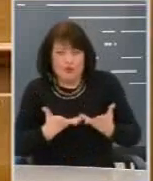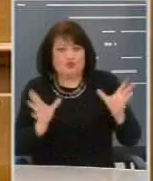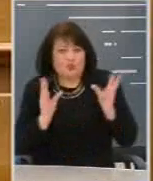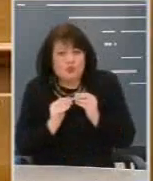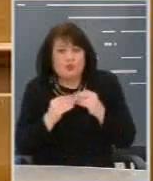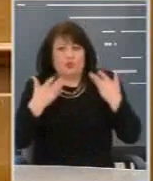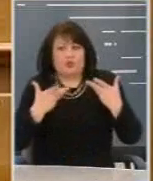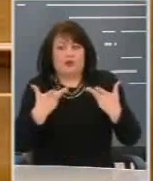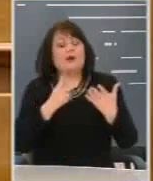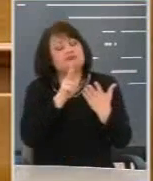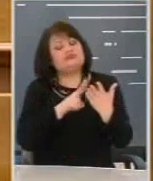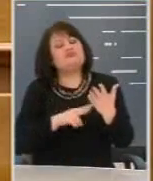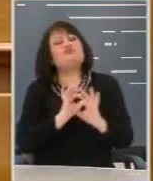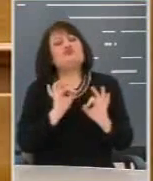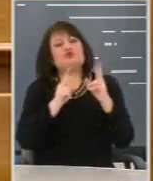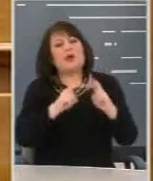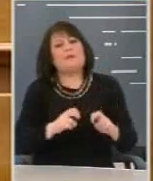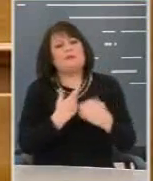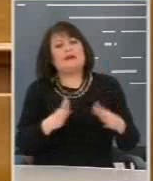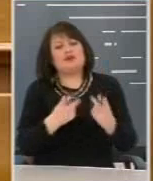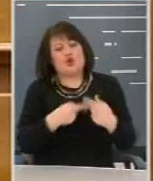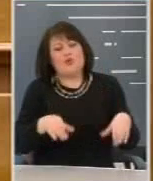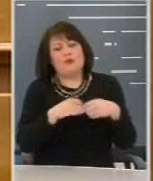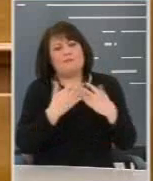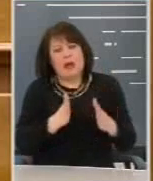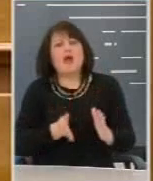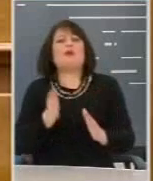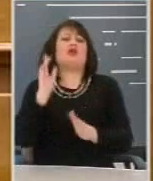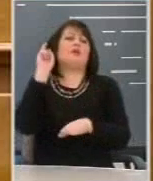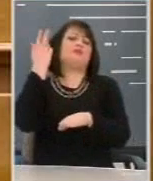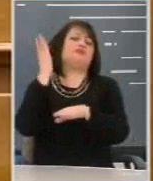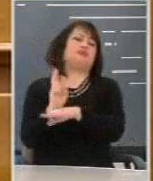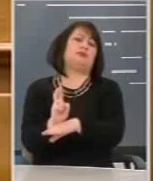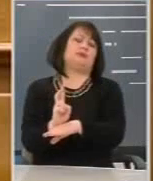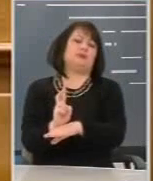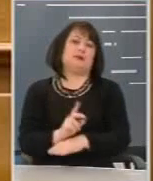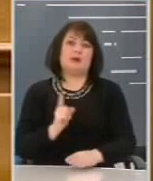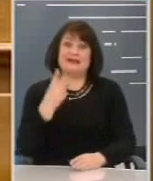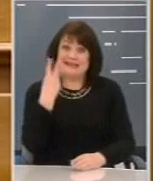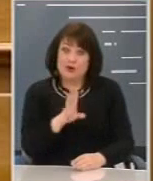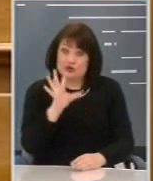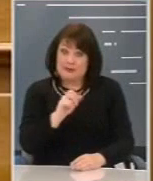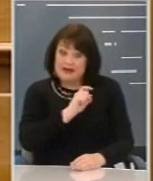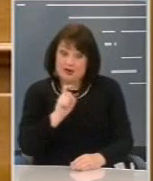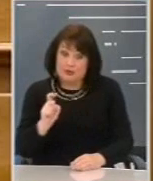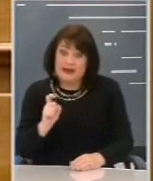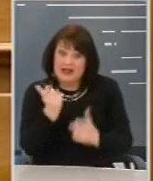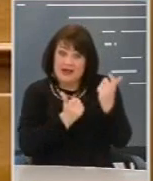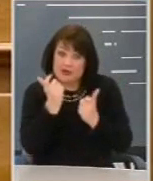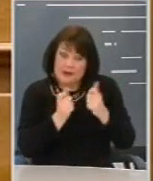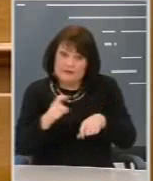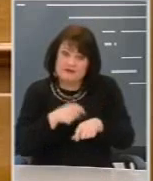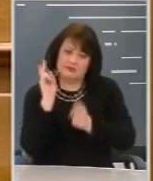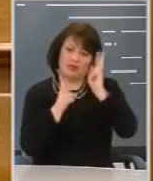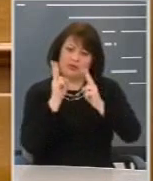να διαβάζω και να μπαίνω στο αρχείο. Όταν υπάρχει πρόβλημα, πρέπει να λύνεται στην πηγή του. Διότι θα φτάσουμε στα 350 εκατομμύρια καταγγελμένες